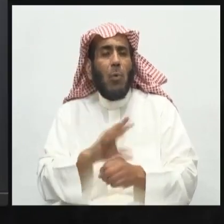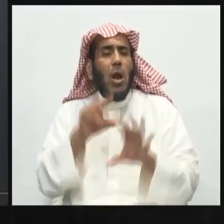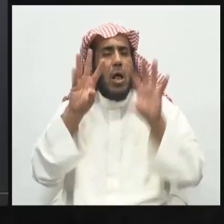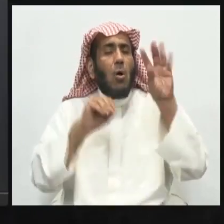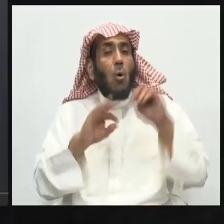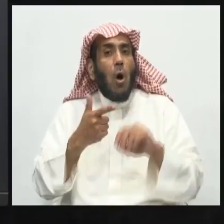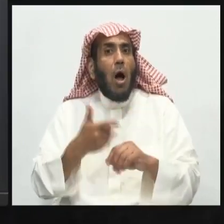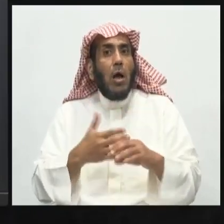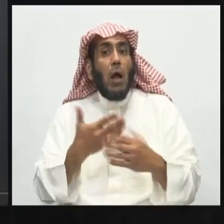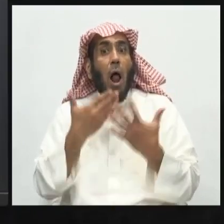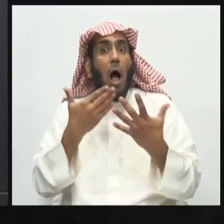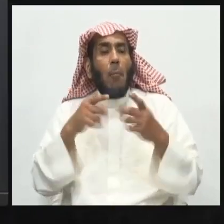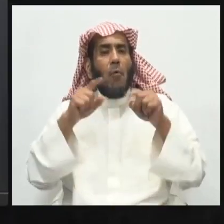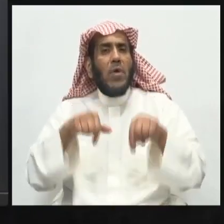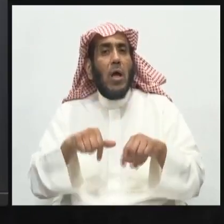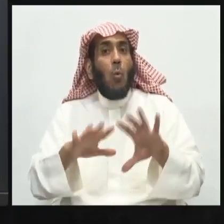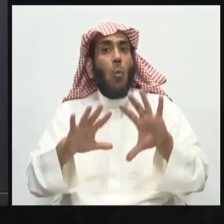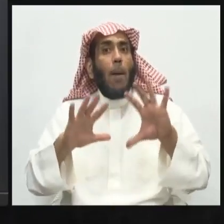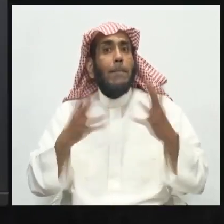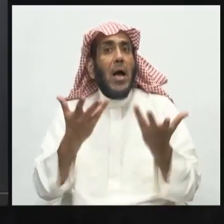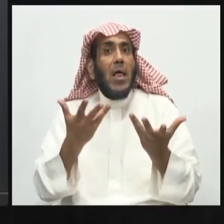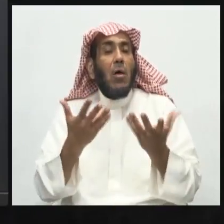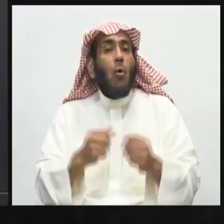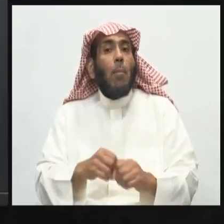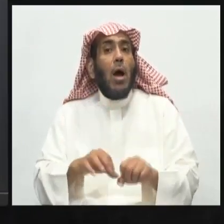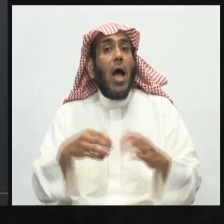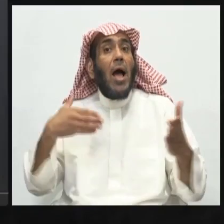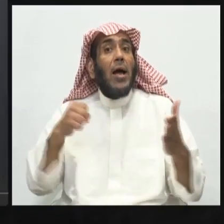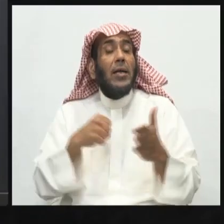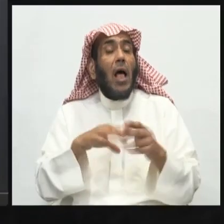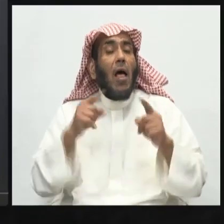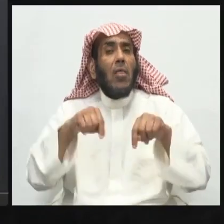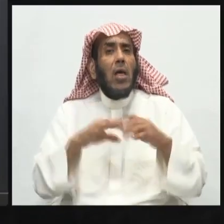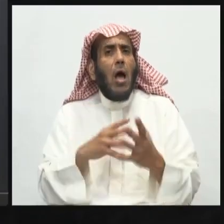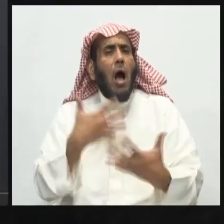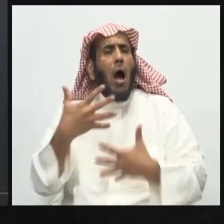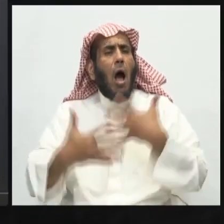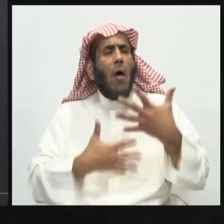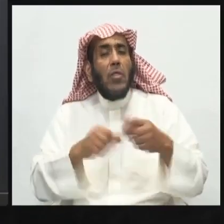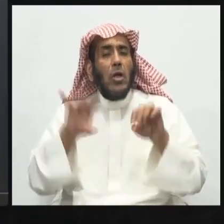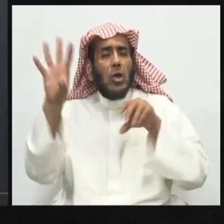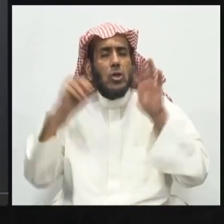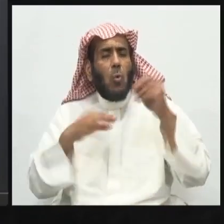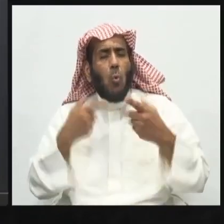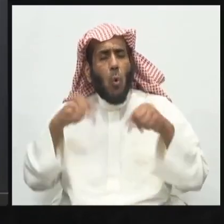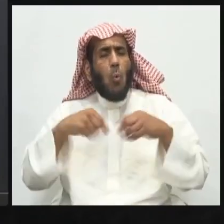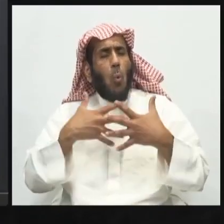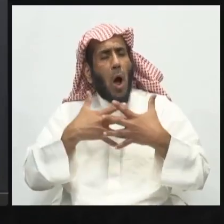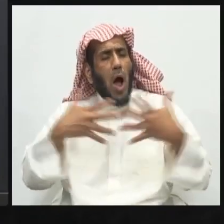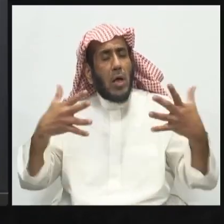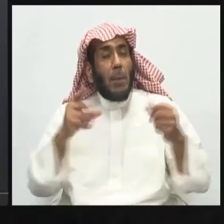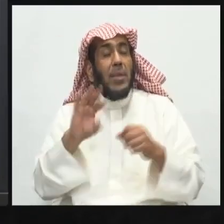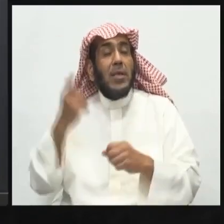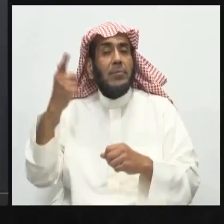العجب فيها وماذا وما هي احداث هذه القصه كل ذلك واكثر باذن الله سبحانه